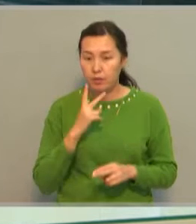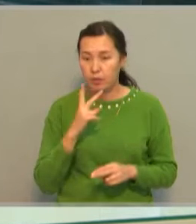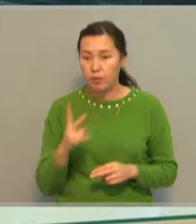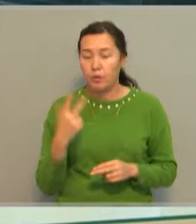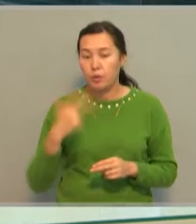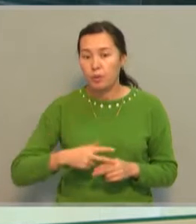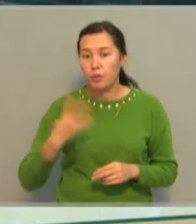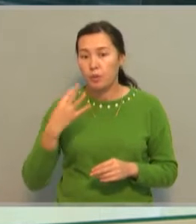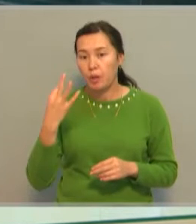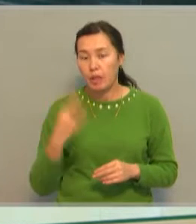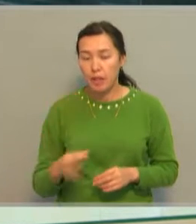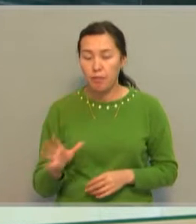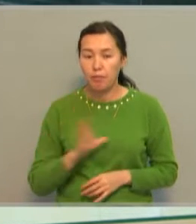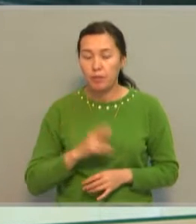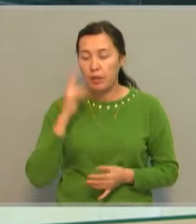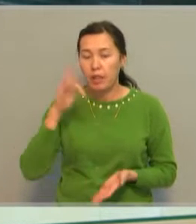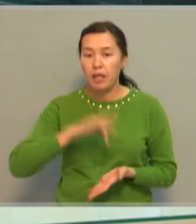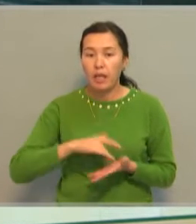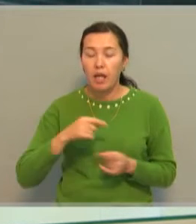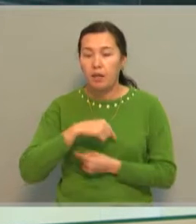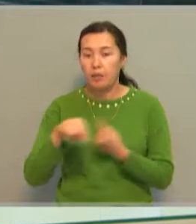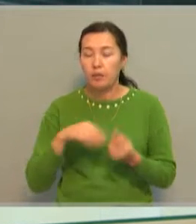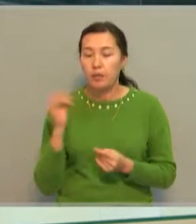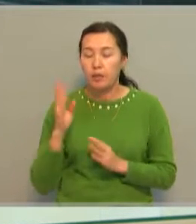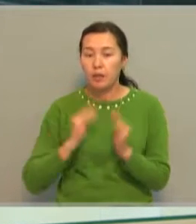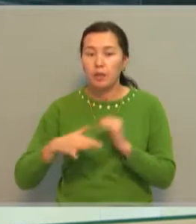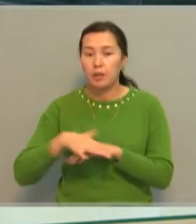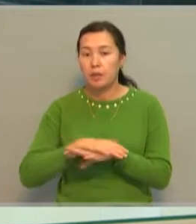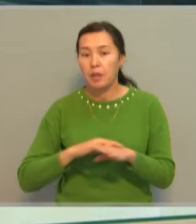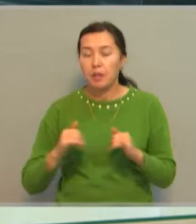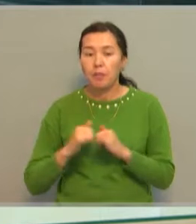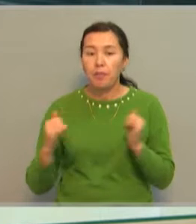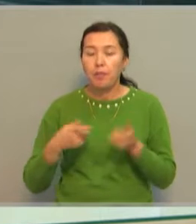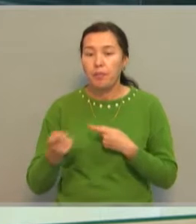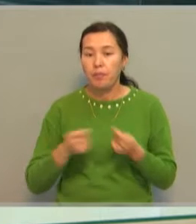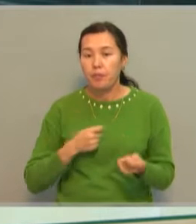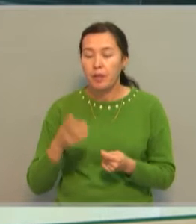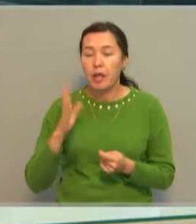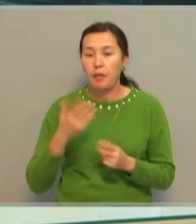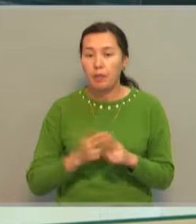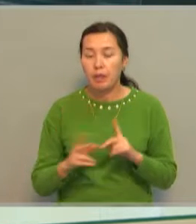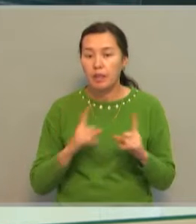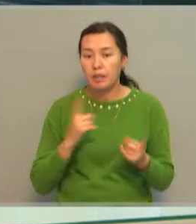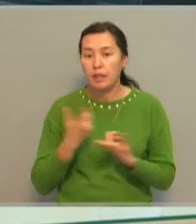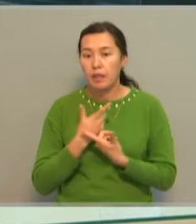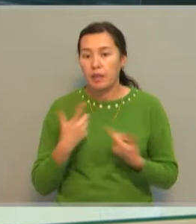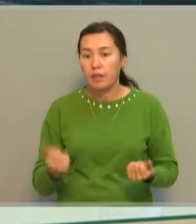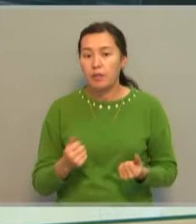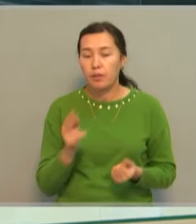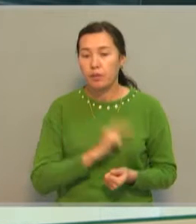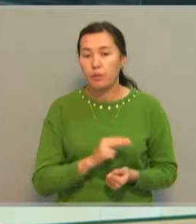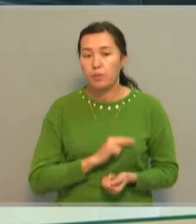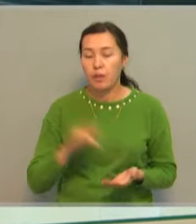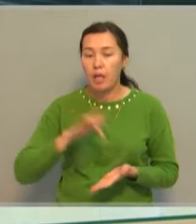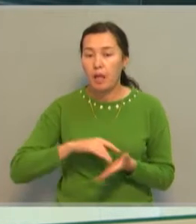көрсеткіш 34%-ді құрап отыр. Шымкент қалалық кәсіпкерлік және индустриал-инновациялық даму басқармасы өткізген баспасөз брифингінде іскер